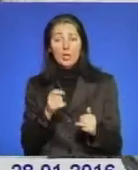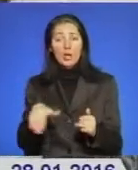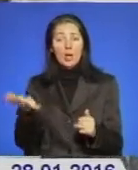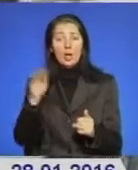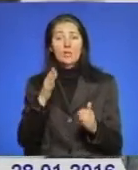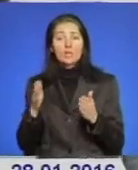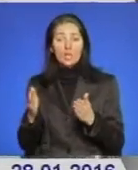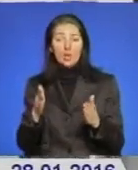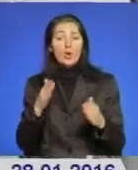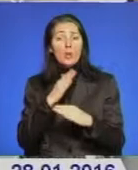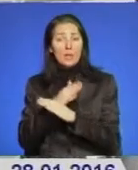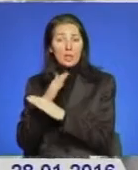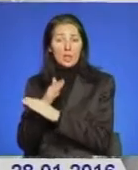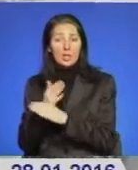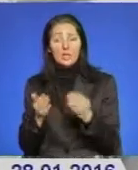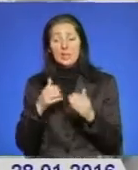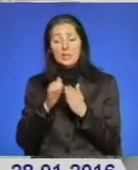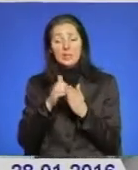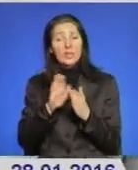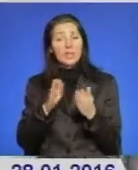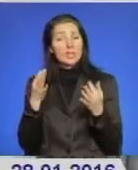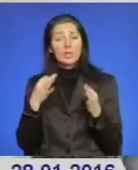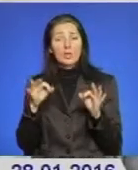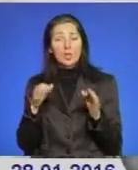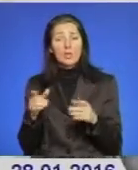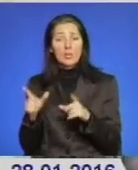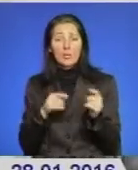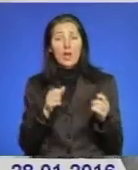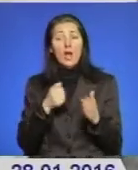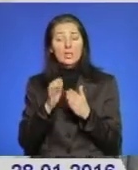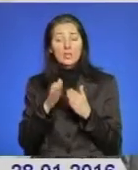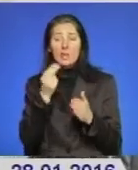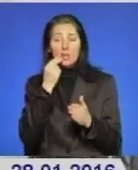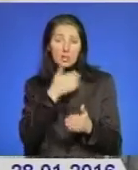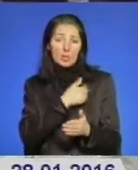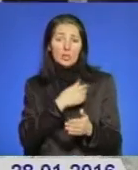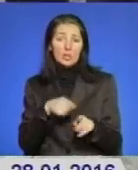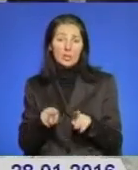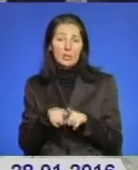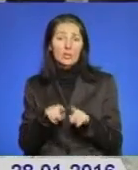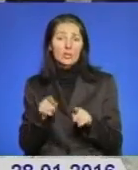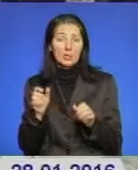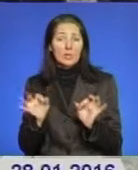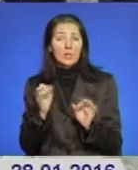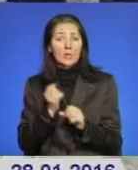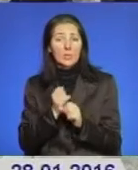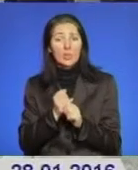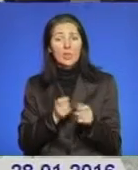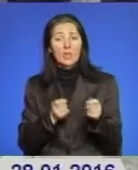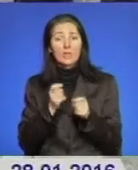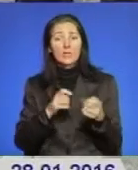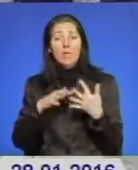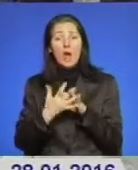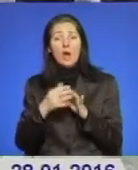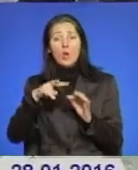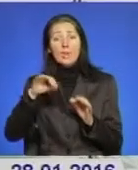виходи позакривали. Не дають вивезти. Навіть свиней не дають вивезти. А свиня їсти хоче, га? То по-людськи робити так. Керівництво «Агроланівців» запевняє,